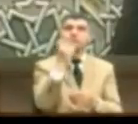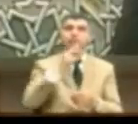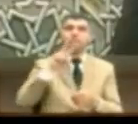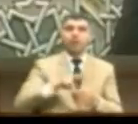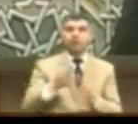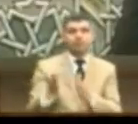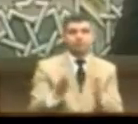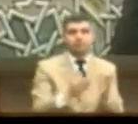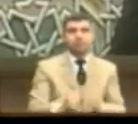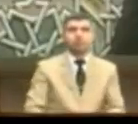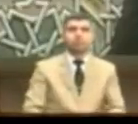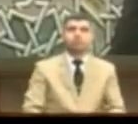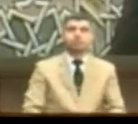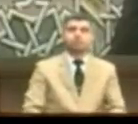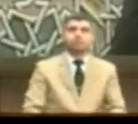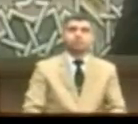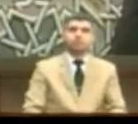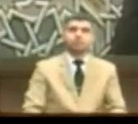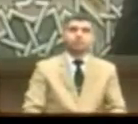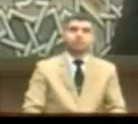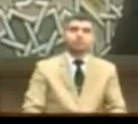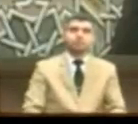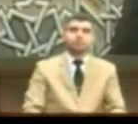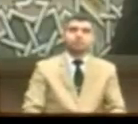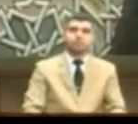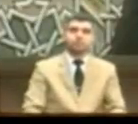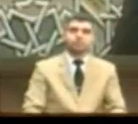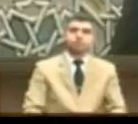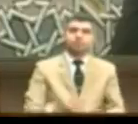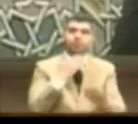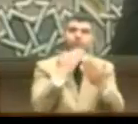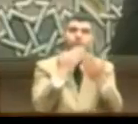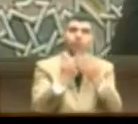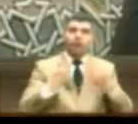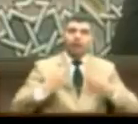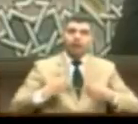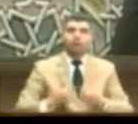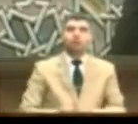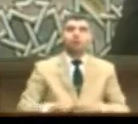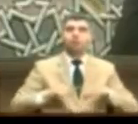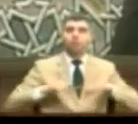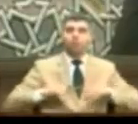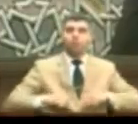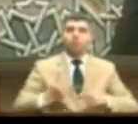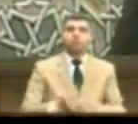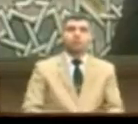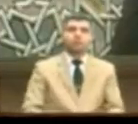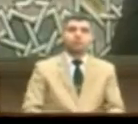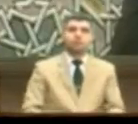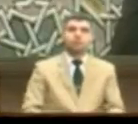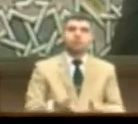تعقيب السيد النائب. شكرا السيد الرئيس. شكرا السيد الوزير على تفضلكم